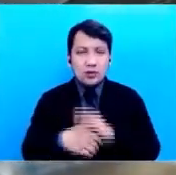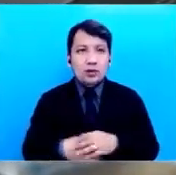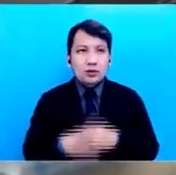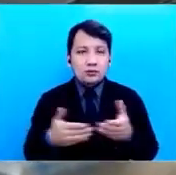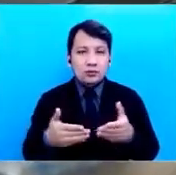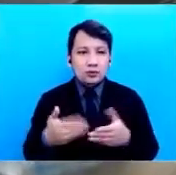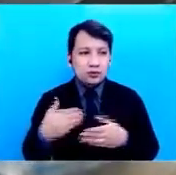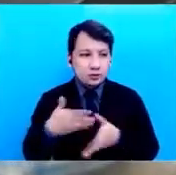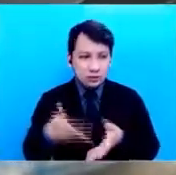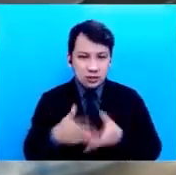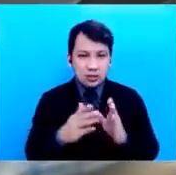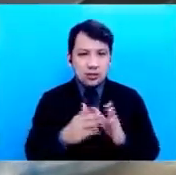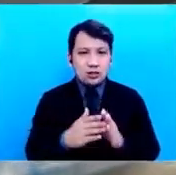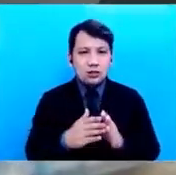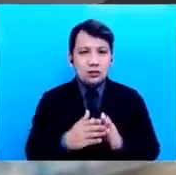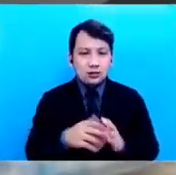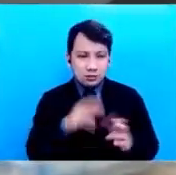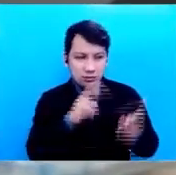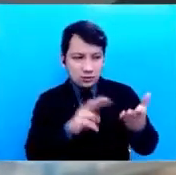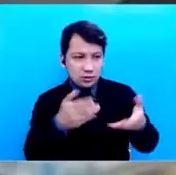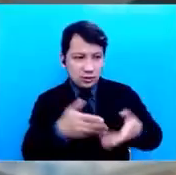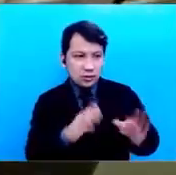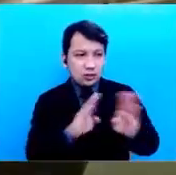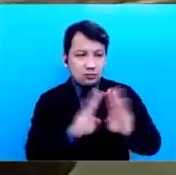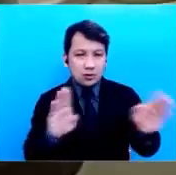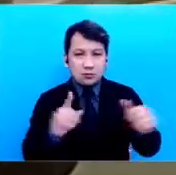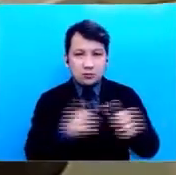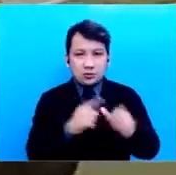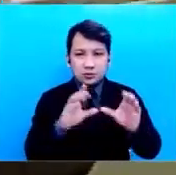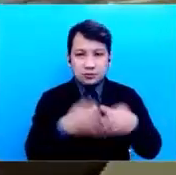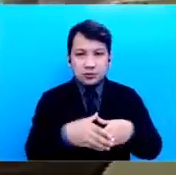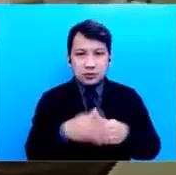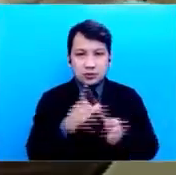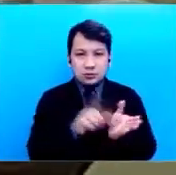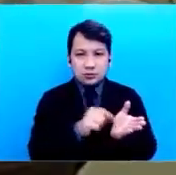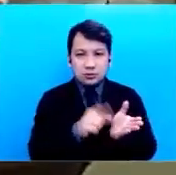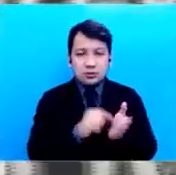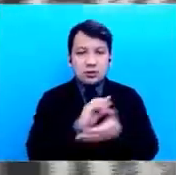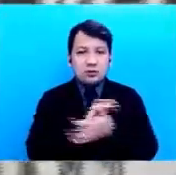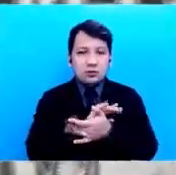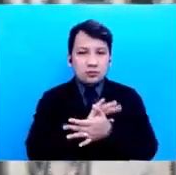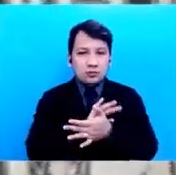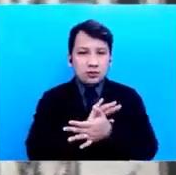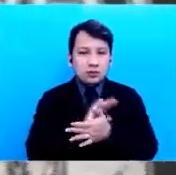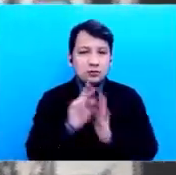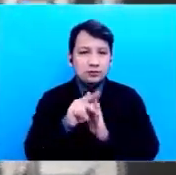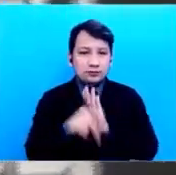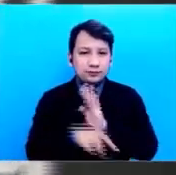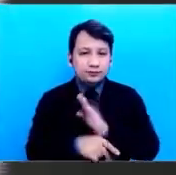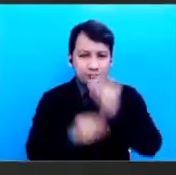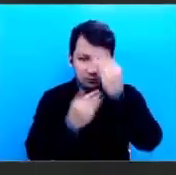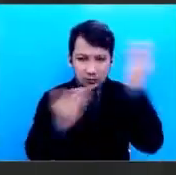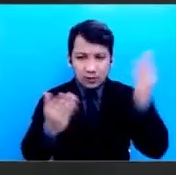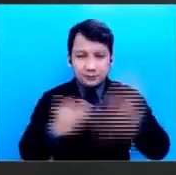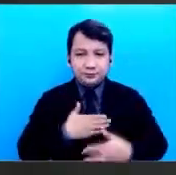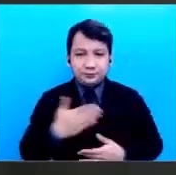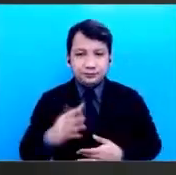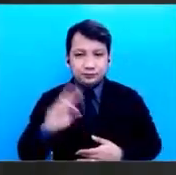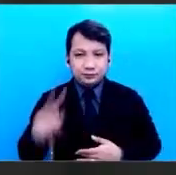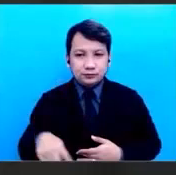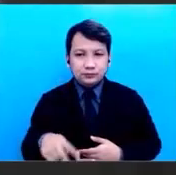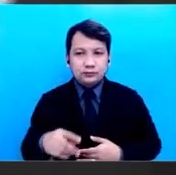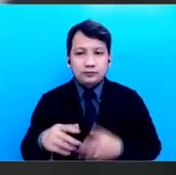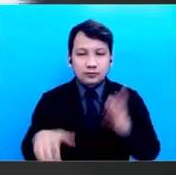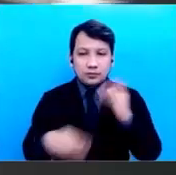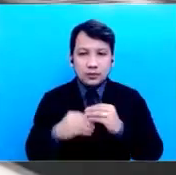pinayagan ng observers na makita mga naunang batch ng printing dahil sa COVID restrictions. Hiling ng kampo ni Robredo magkaroon ng